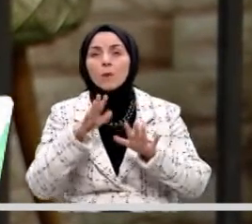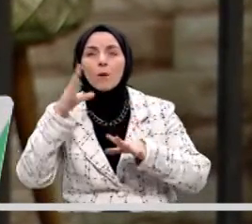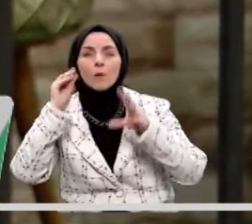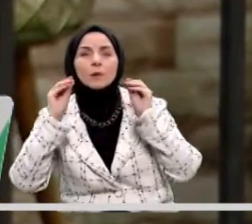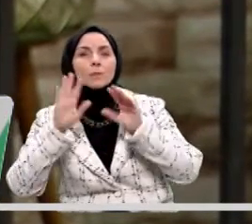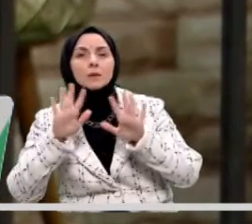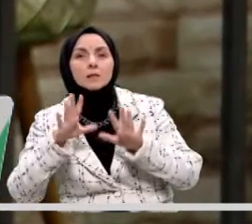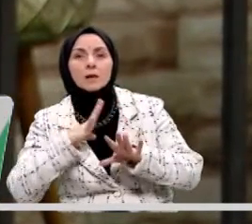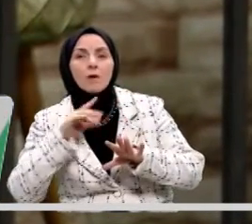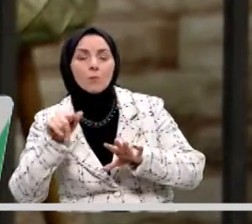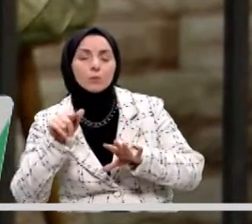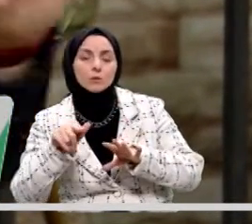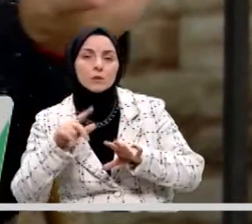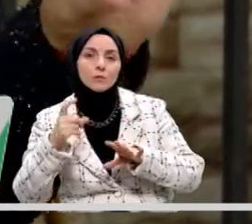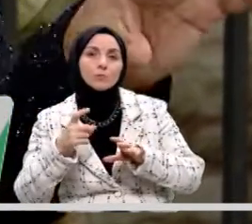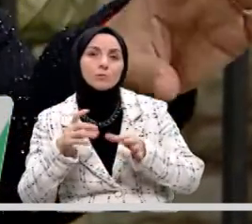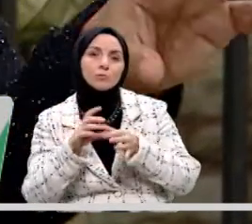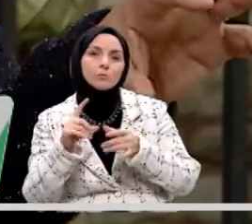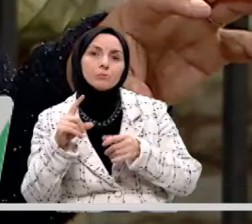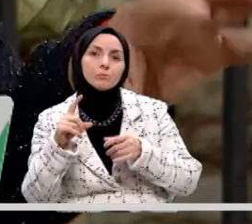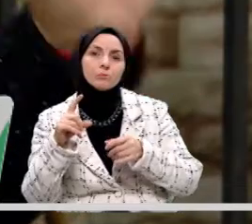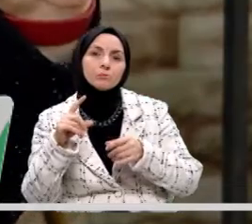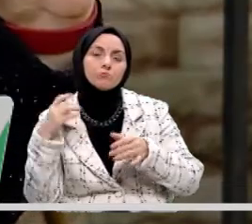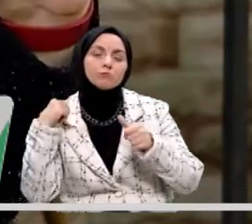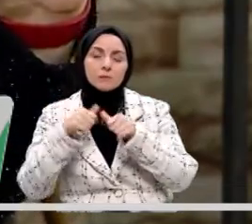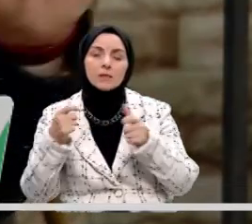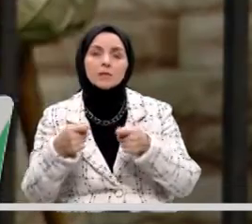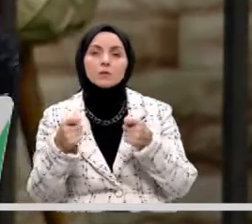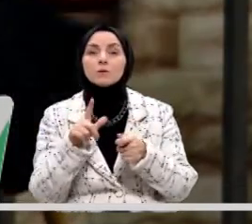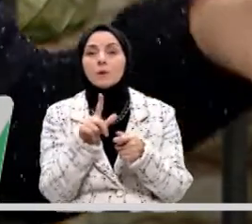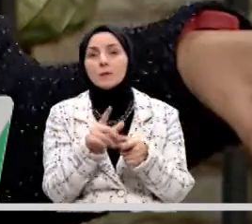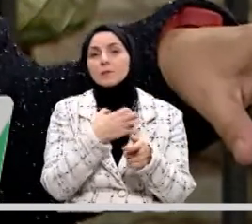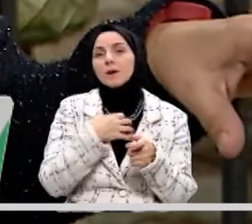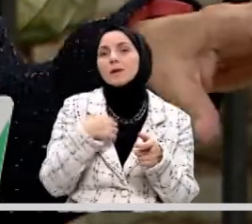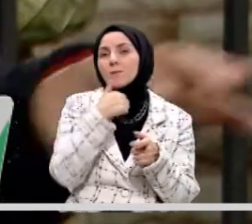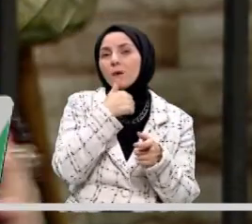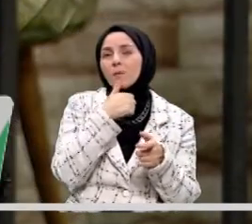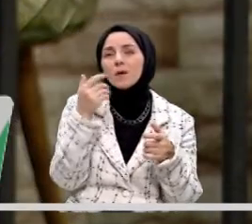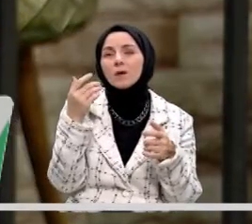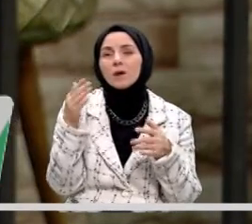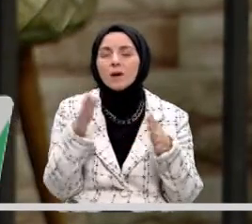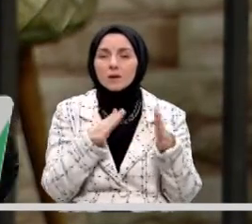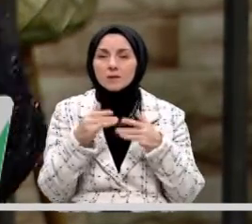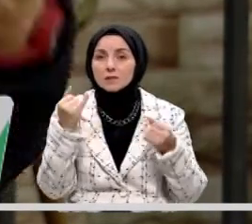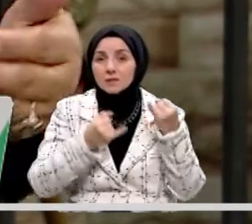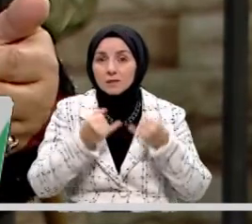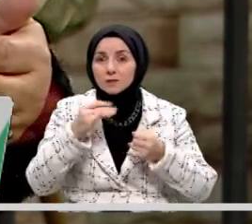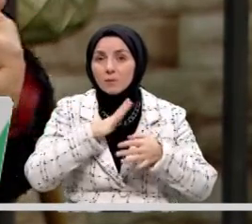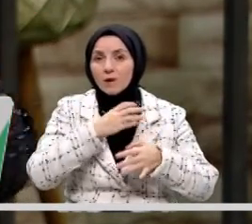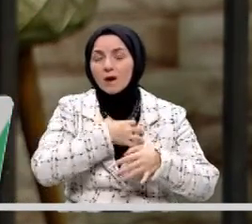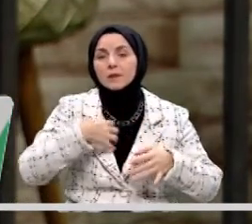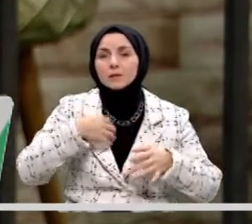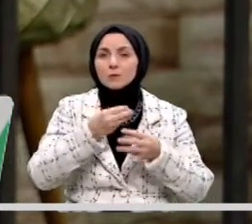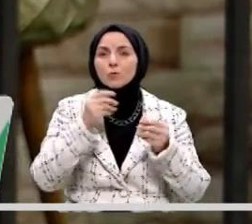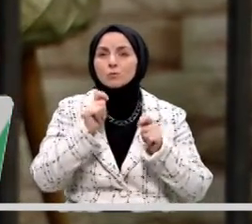anne baba arasında zaten çatışma var anne baba birbirinin tekniğini beğenmiyor genel anlamda beğenmiyorlar Anne çok zorlanmaması